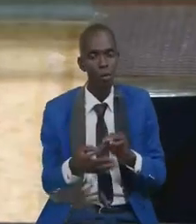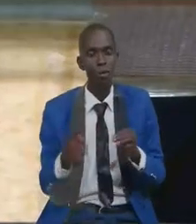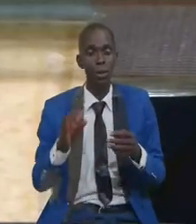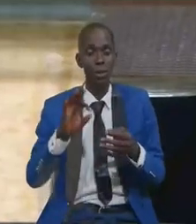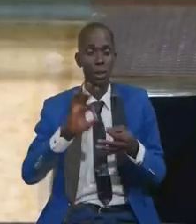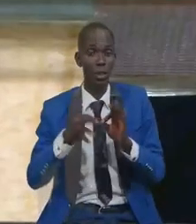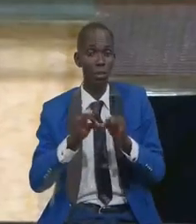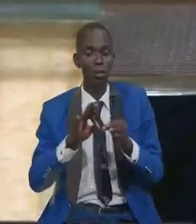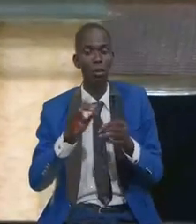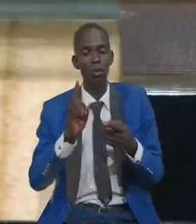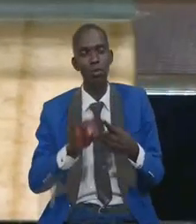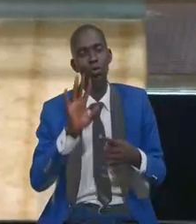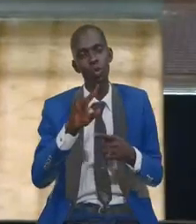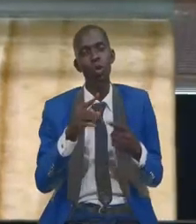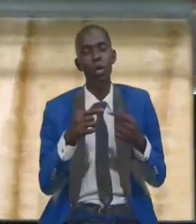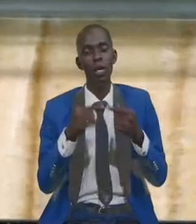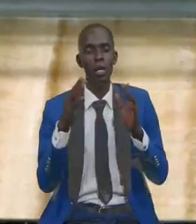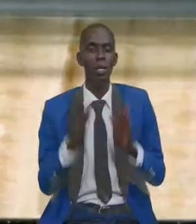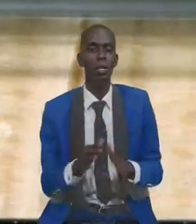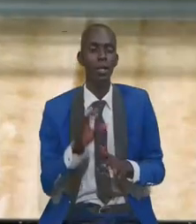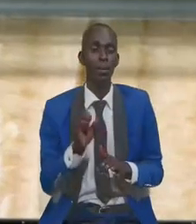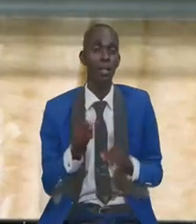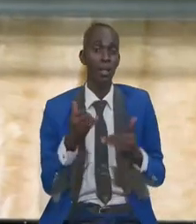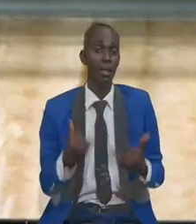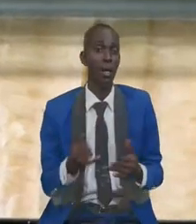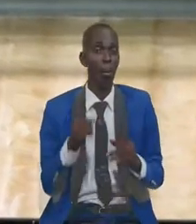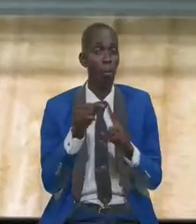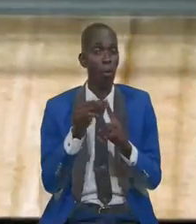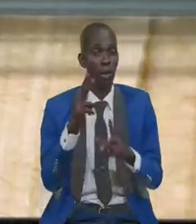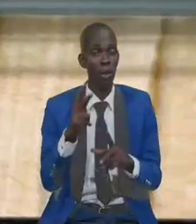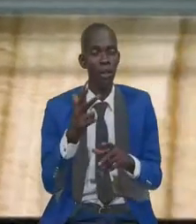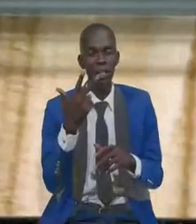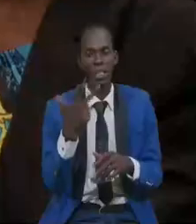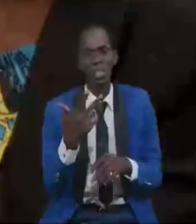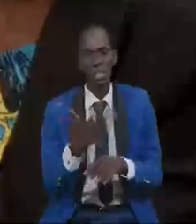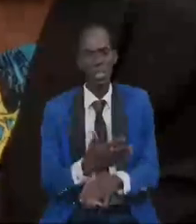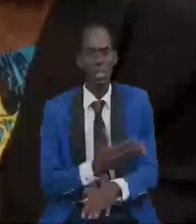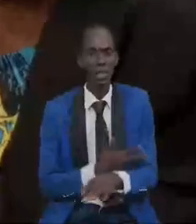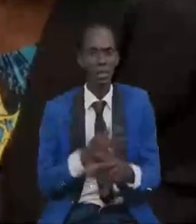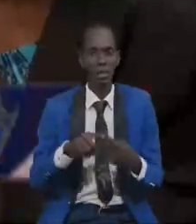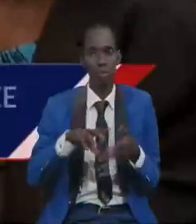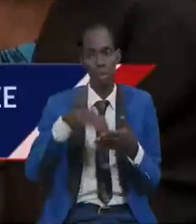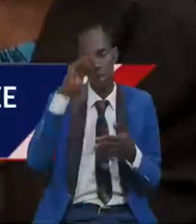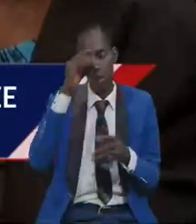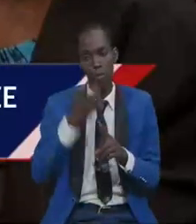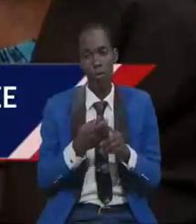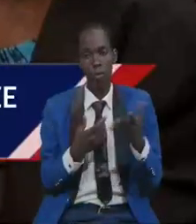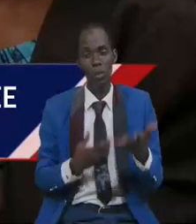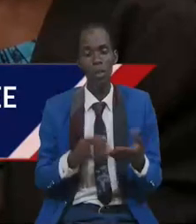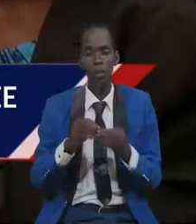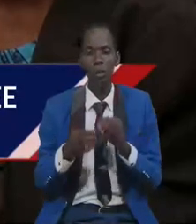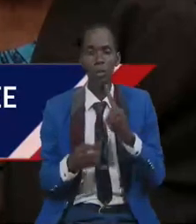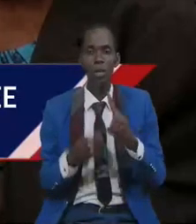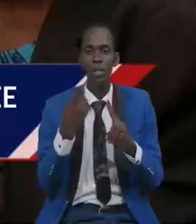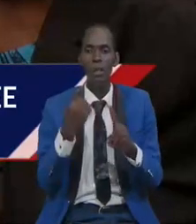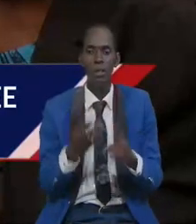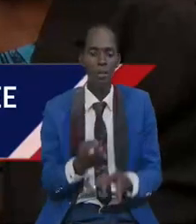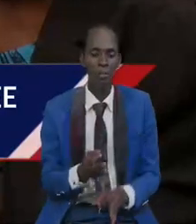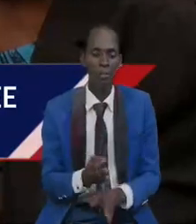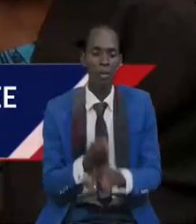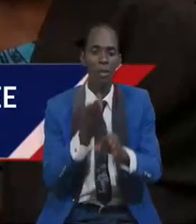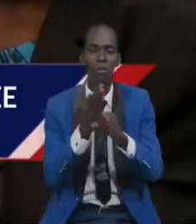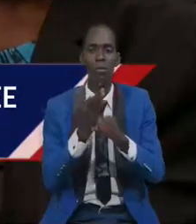choses ici, trois sections ici. La section 1, nous allons parler de l'interprétation fidèle ou l'interprète fidèle du décret